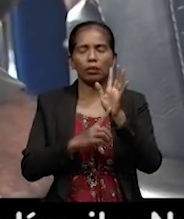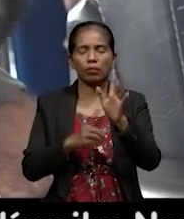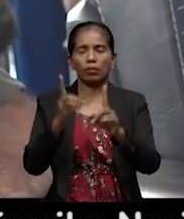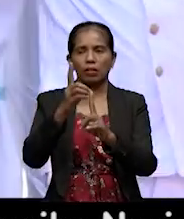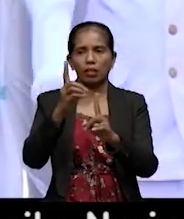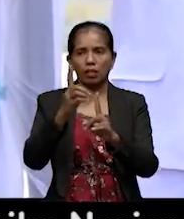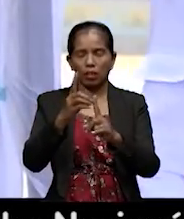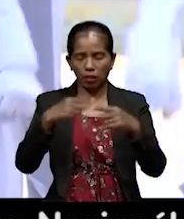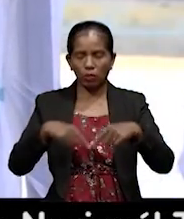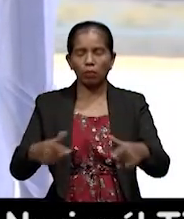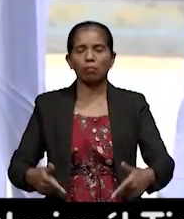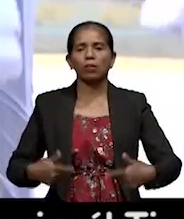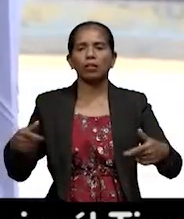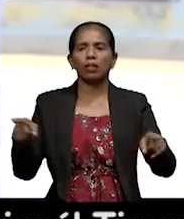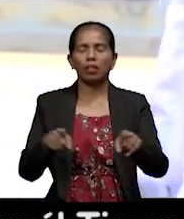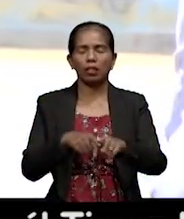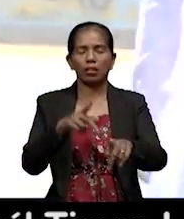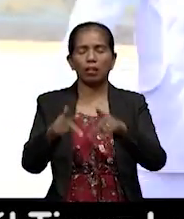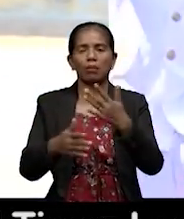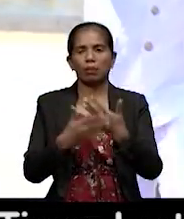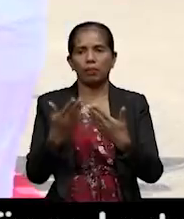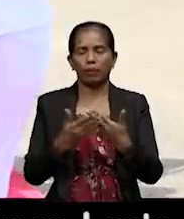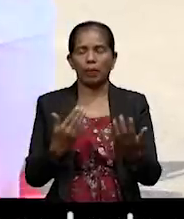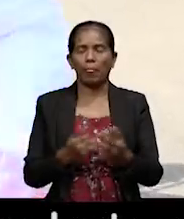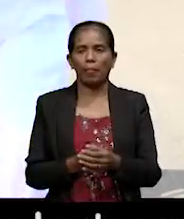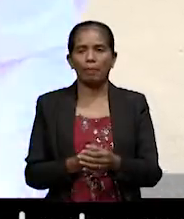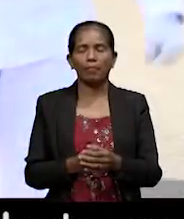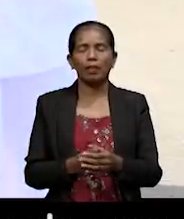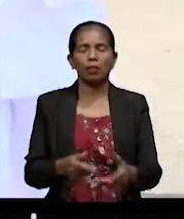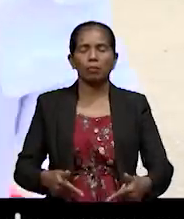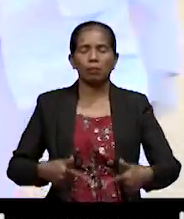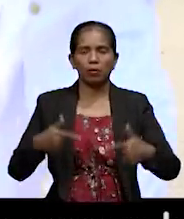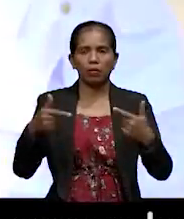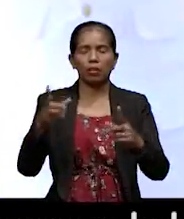ba vida civil. Leranan Timur moris yalo teng, ya fevereiro tinen rim ida